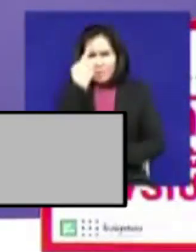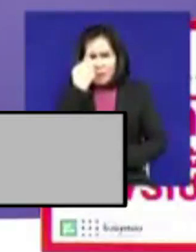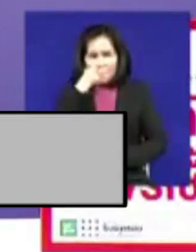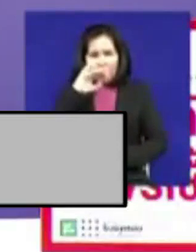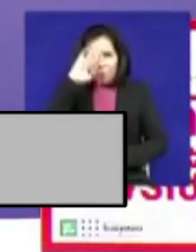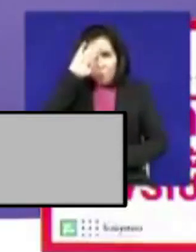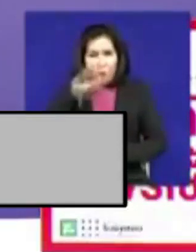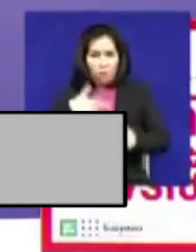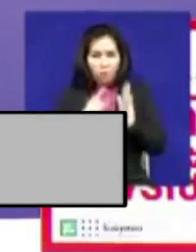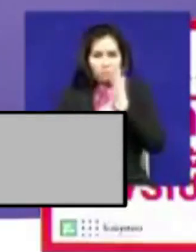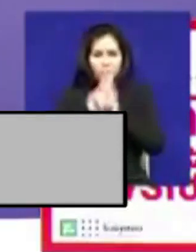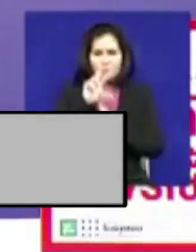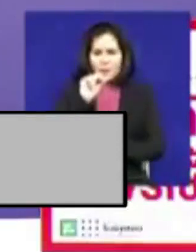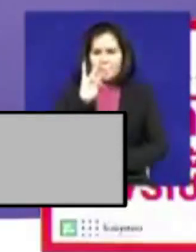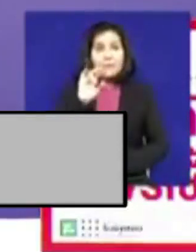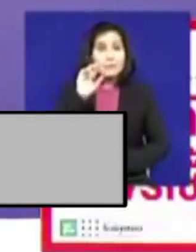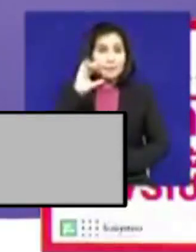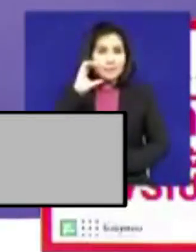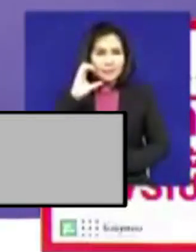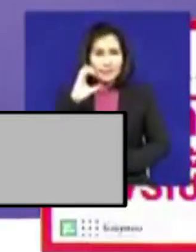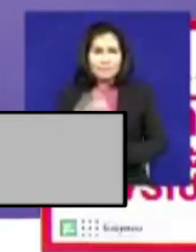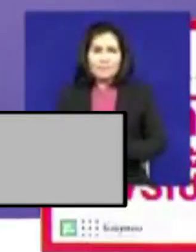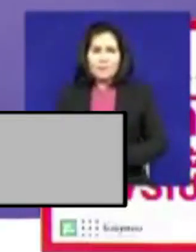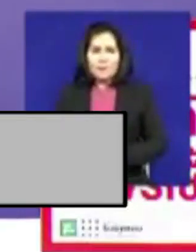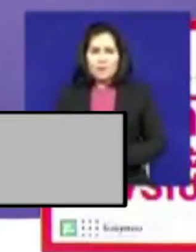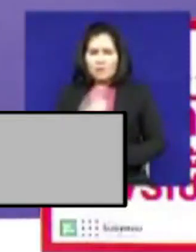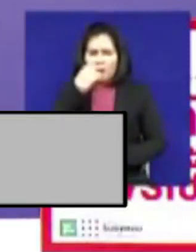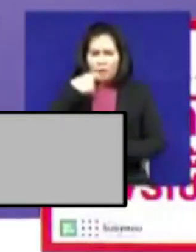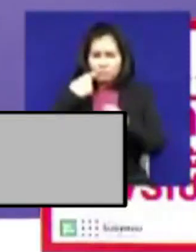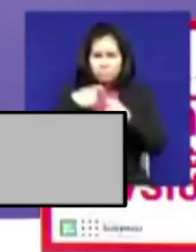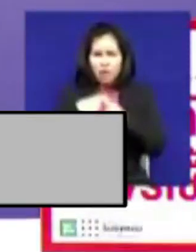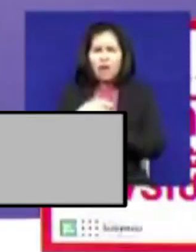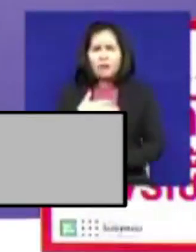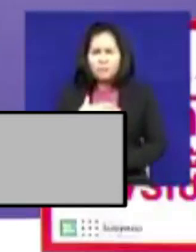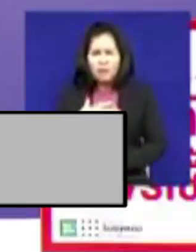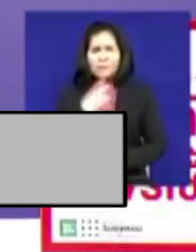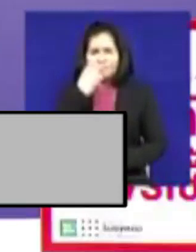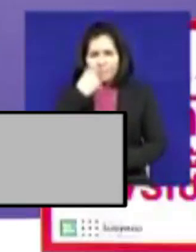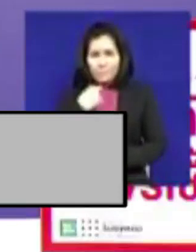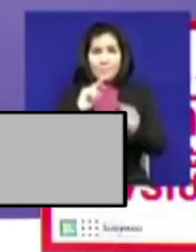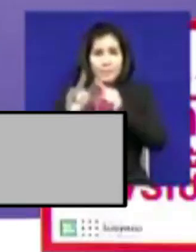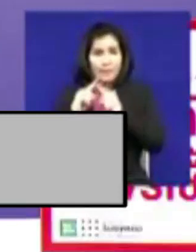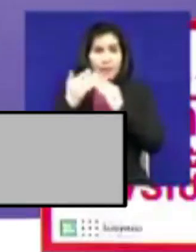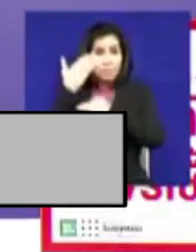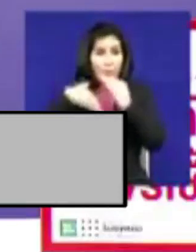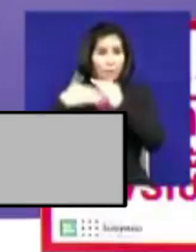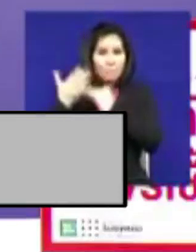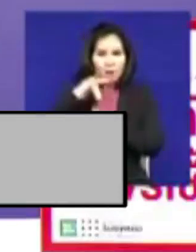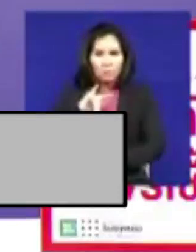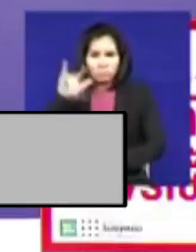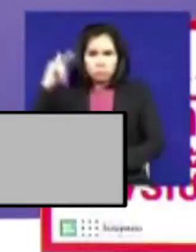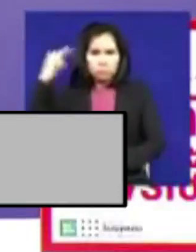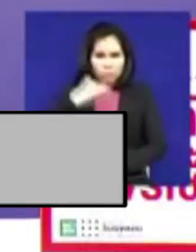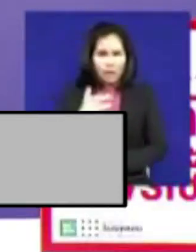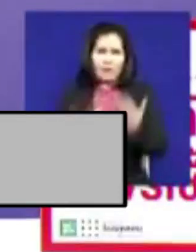างเดินหายใจเนี่ยร่วมกับประวัติเสี่ยงไม่ว่าจะเดินทางไปหรือเดินทางมานะครับมีการป